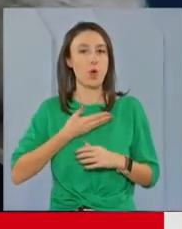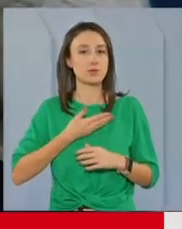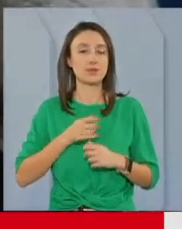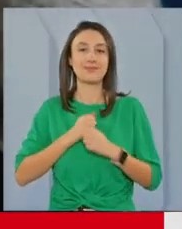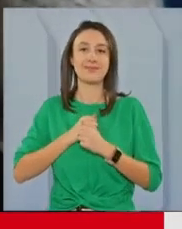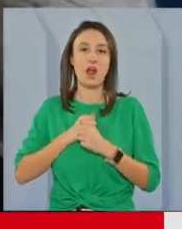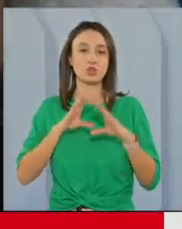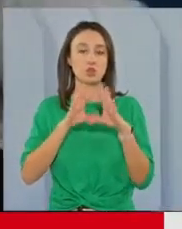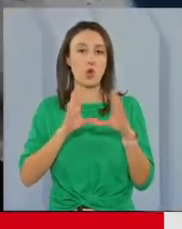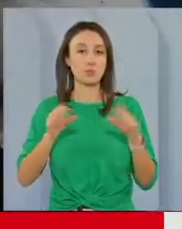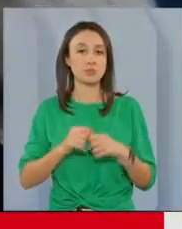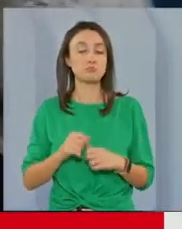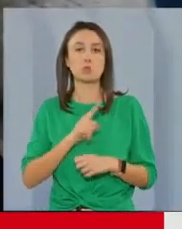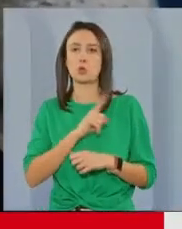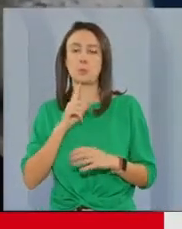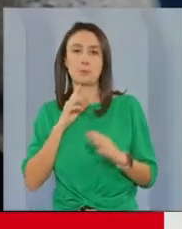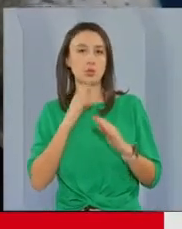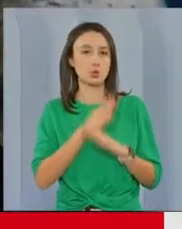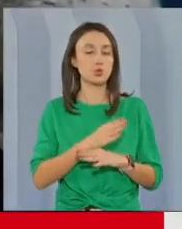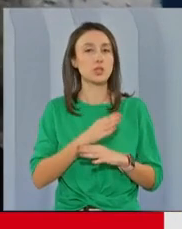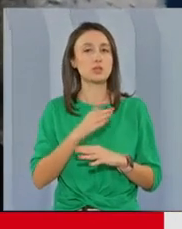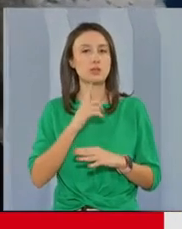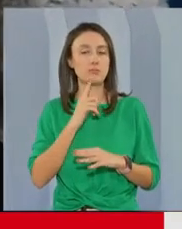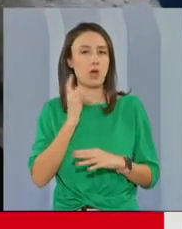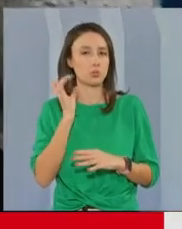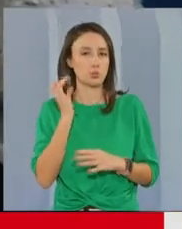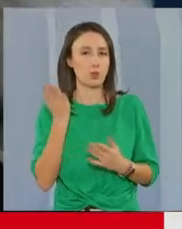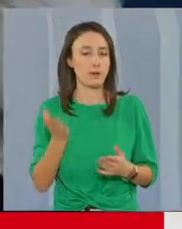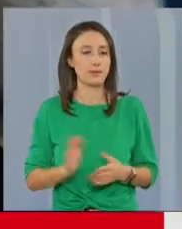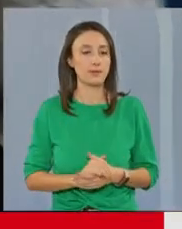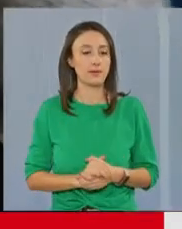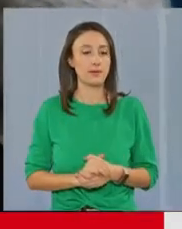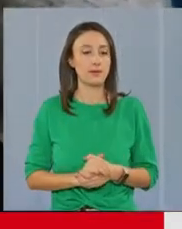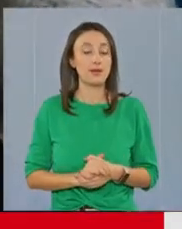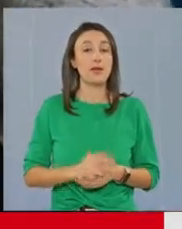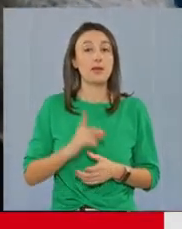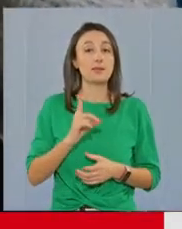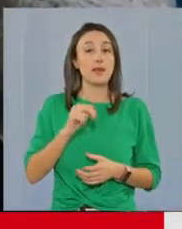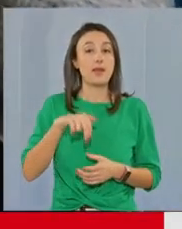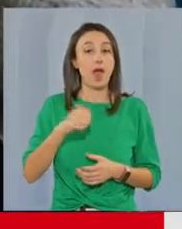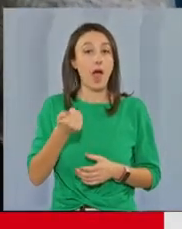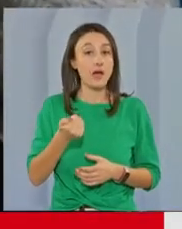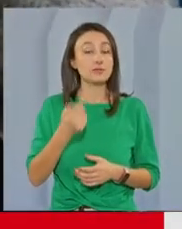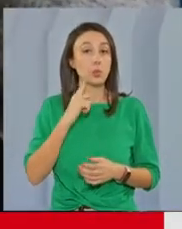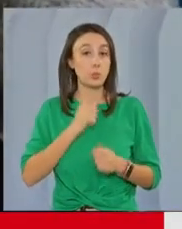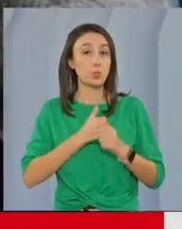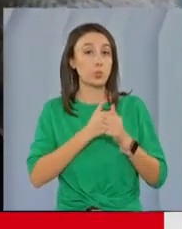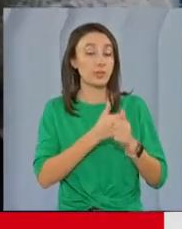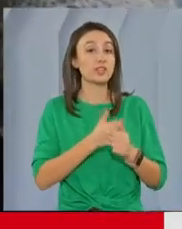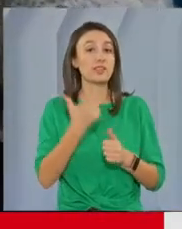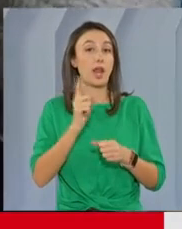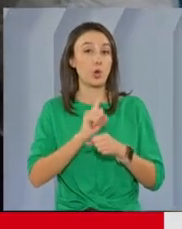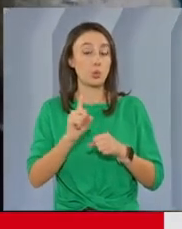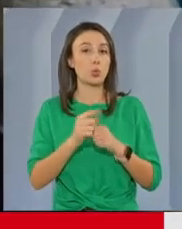dragi români nu vă mai duceți după fentă DNA ul urmărește trei